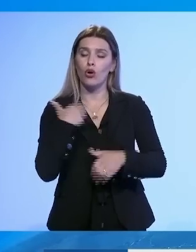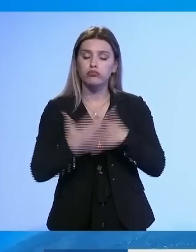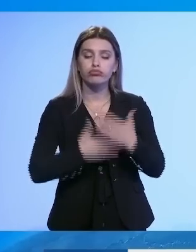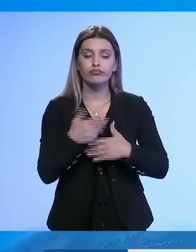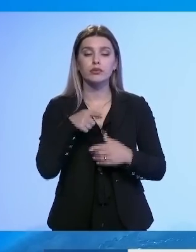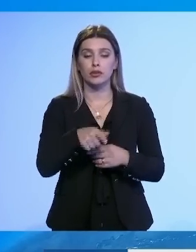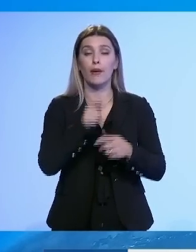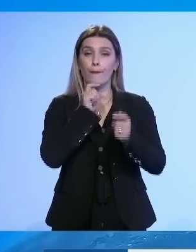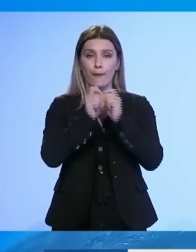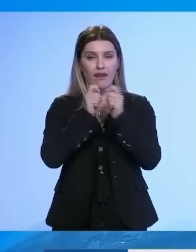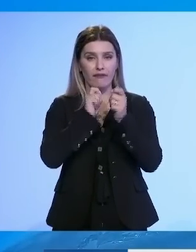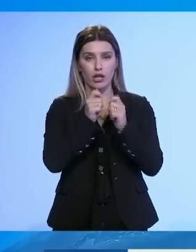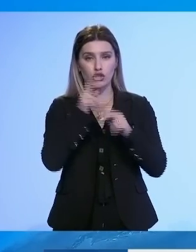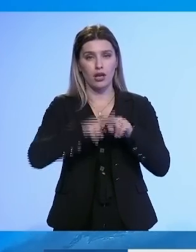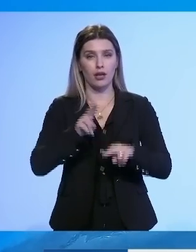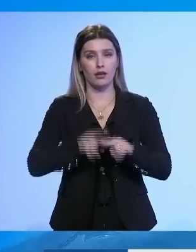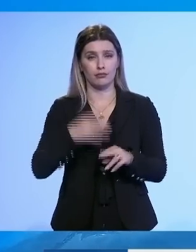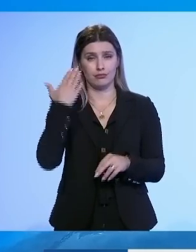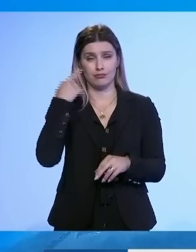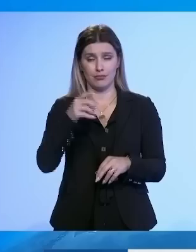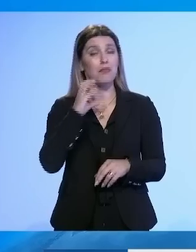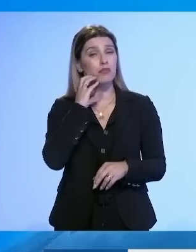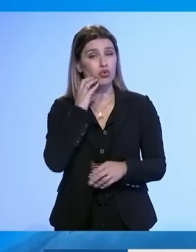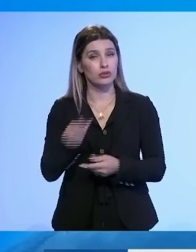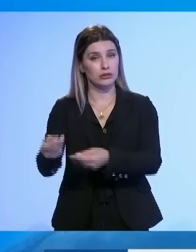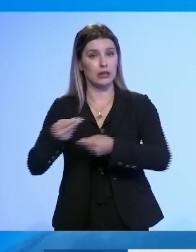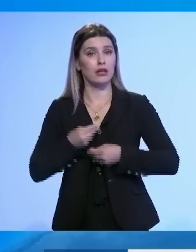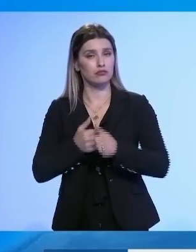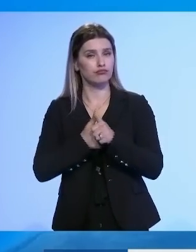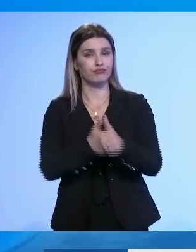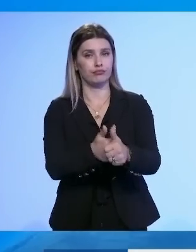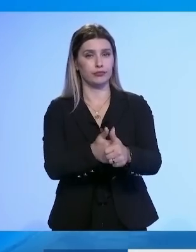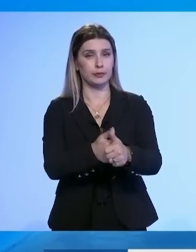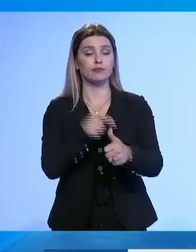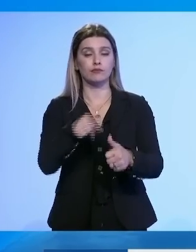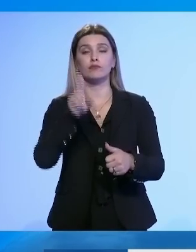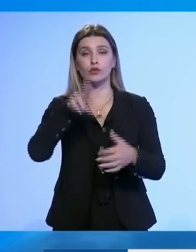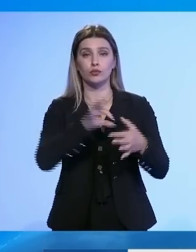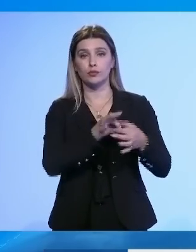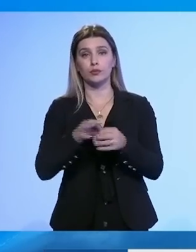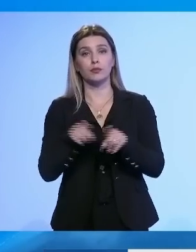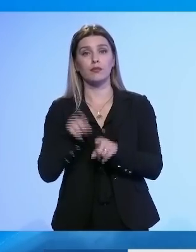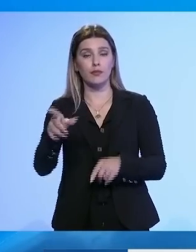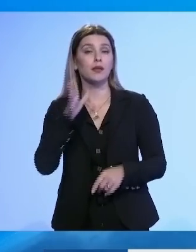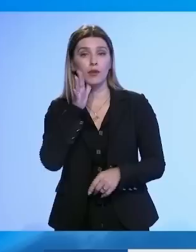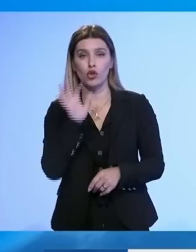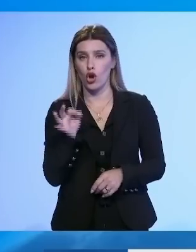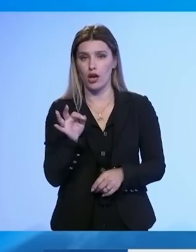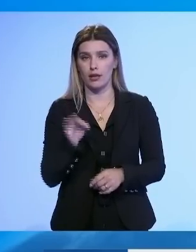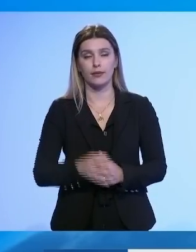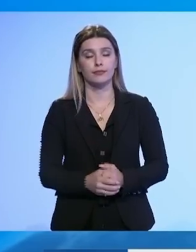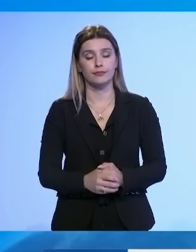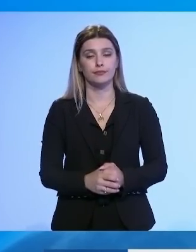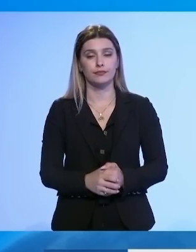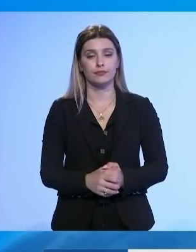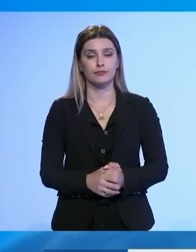të pakushtëzuar të marrëveshjes bazë nga Brukseli, pjesë përbërëse e së cilës është edhe marrëveshja e Ohrit. E